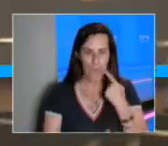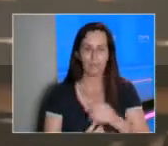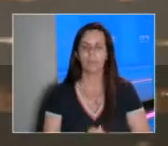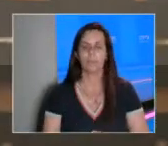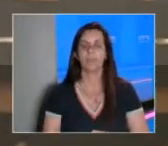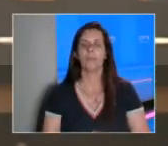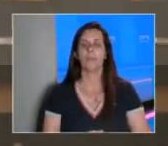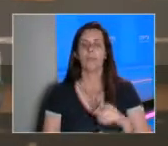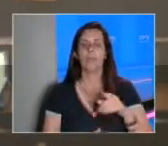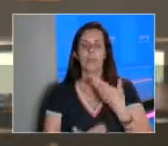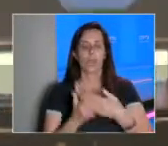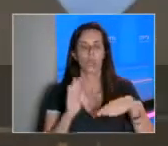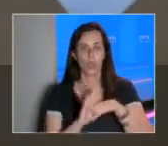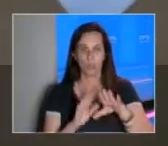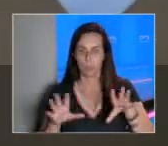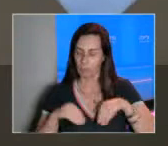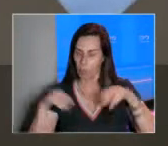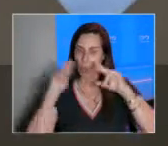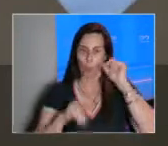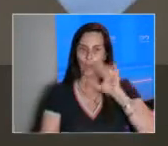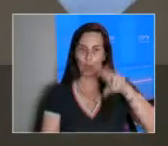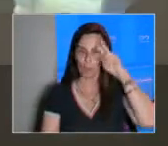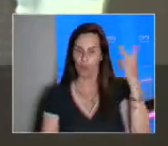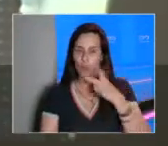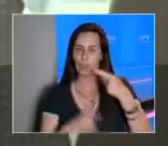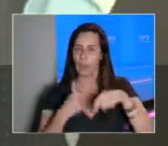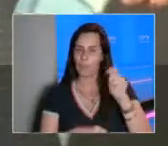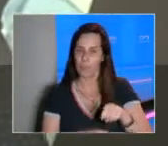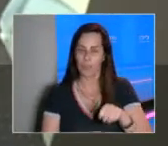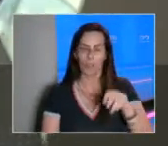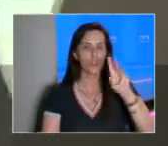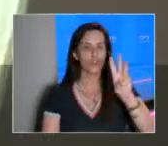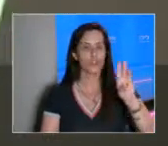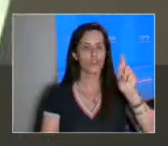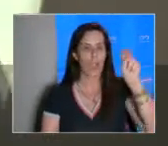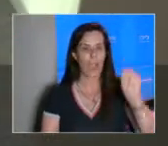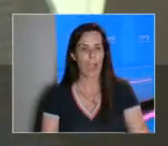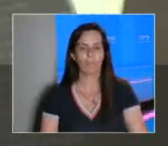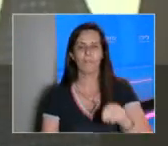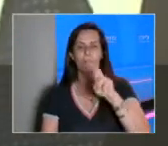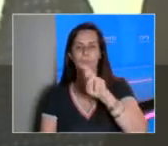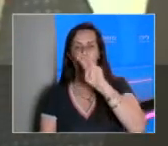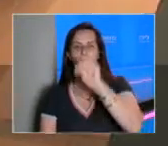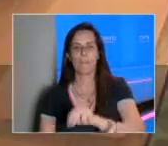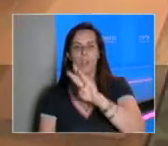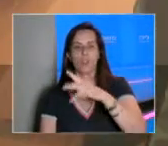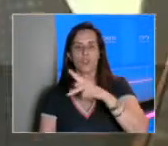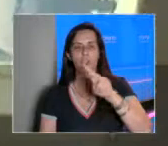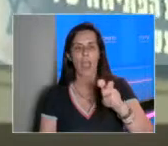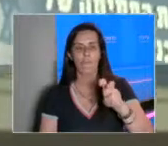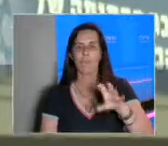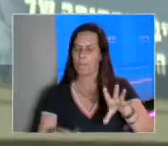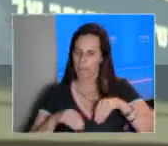אישית. הצעת חוק שעוברת בהסכמת כחול לבן והליכוד, שחברי הכנסת שרן השכל ורם שפע, המפלגות הגדולות